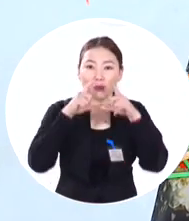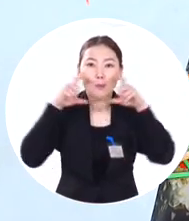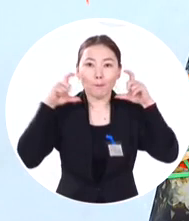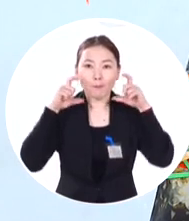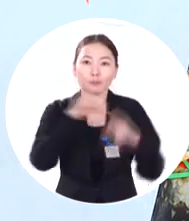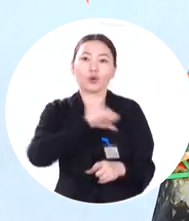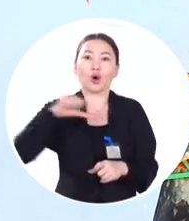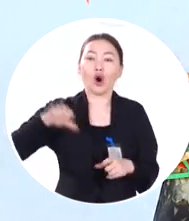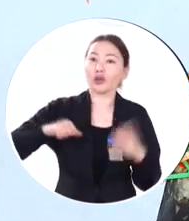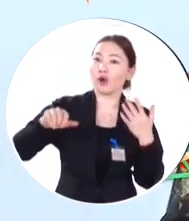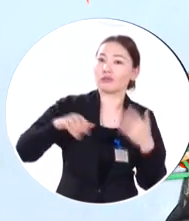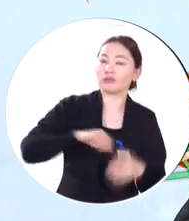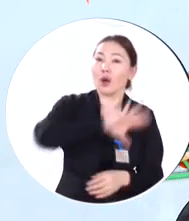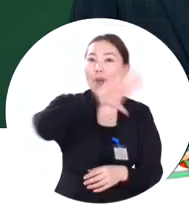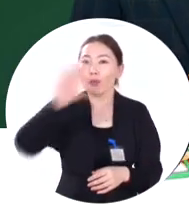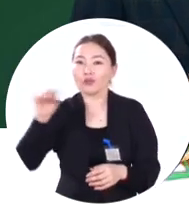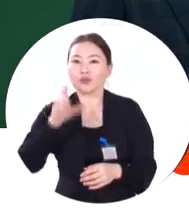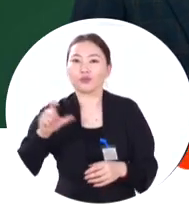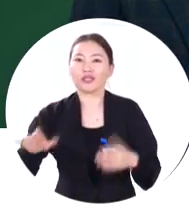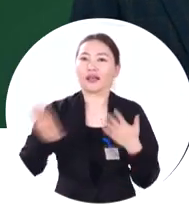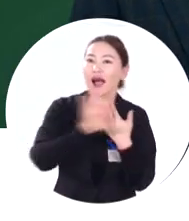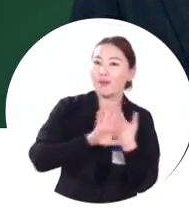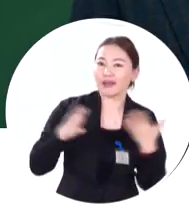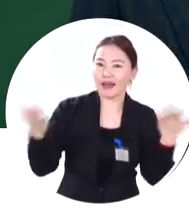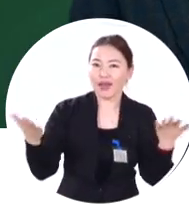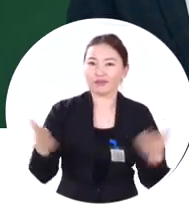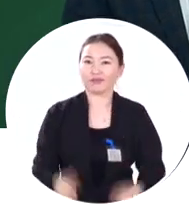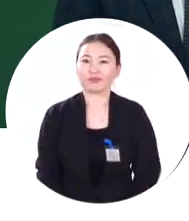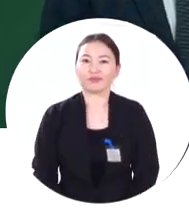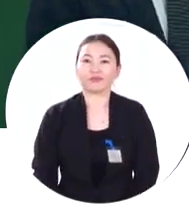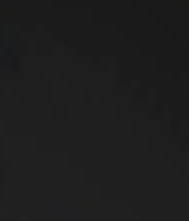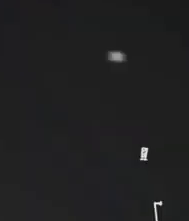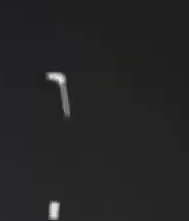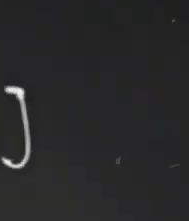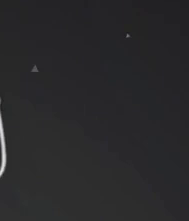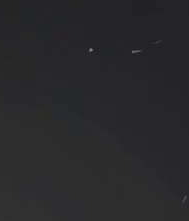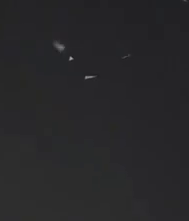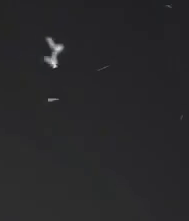бусдыг хамгаалаарай. Ингээд бүгдээрээ хамтдаа хичээцгээе.